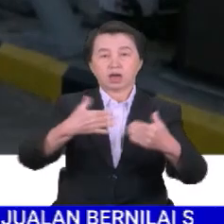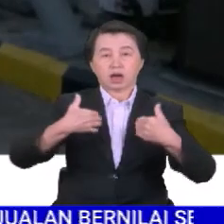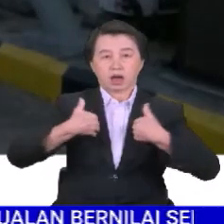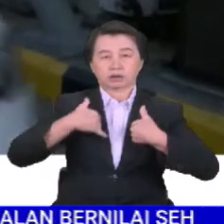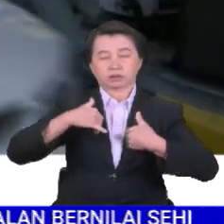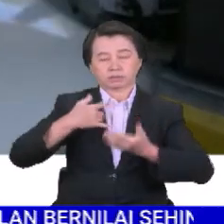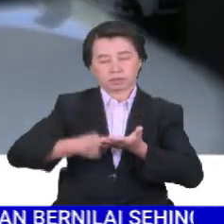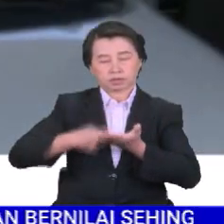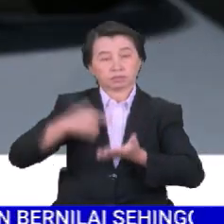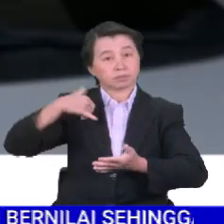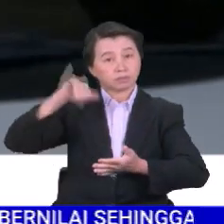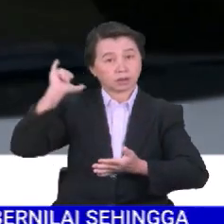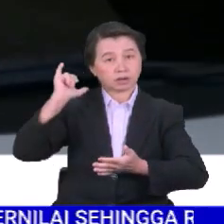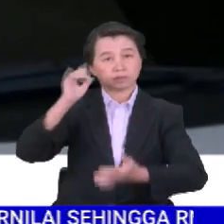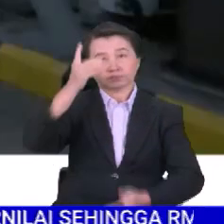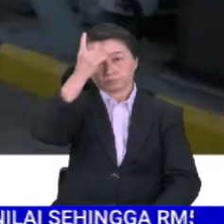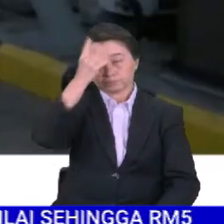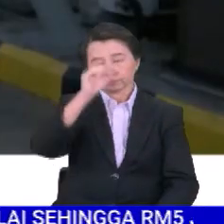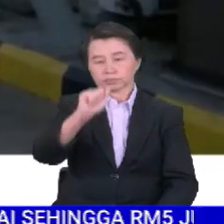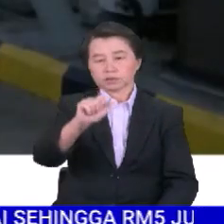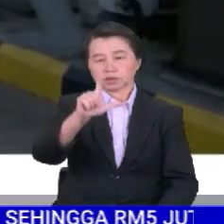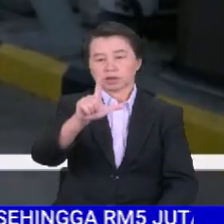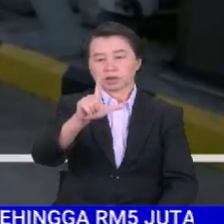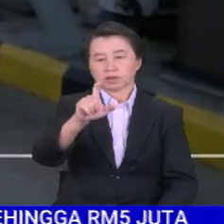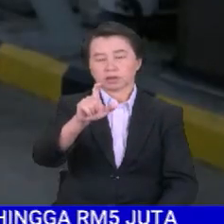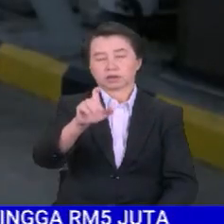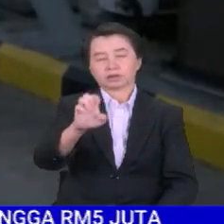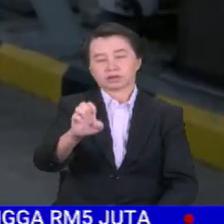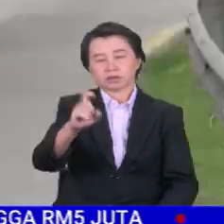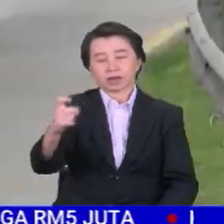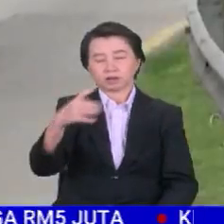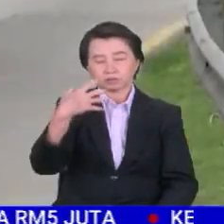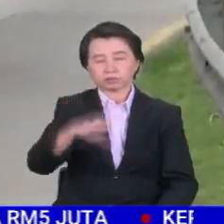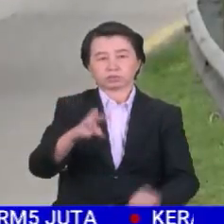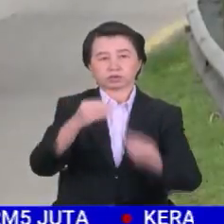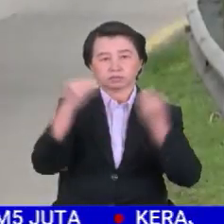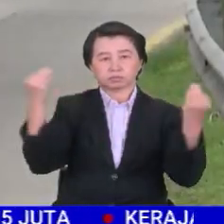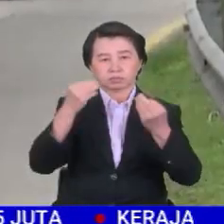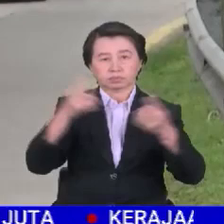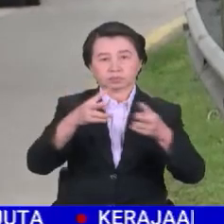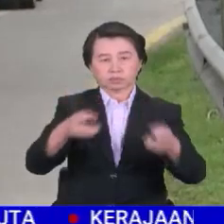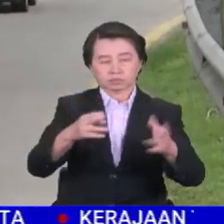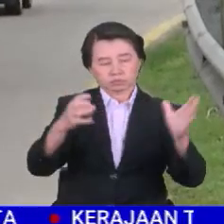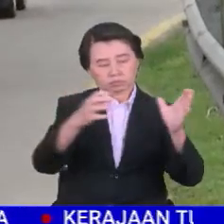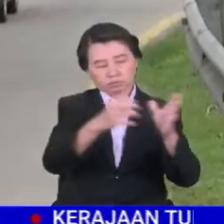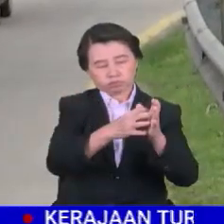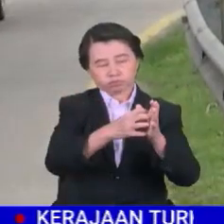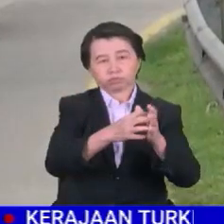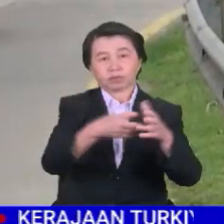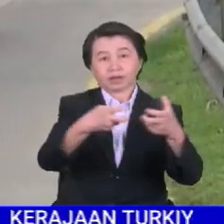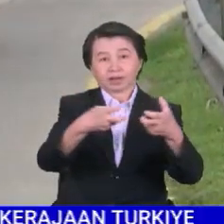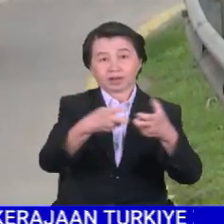semalam. Datuk Seri Alexander ditemukan selepas majlis perasmian kemudahan pengecas